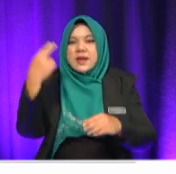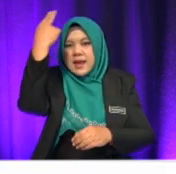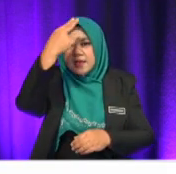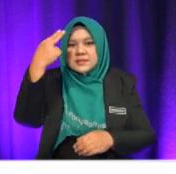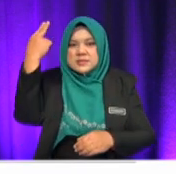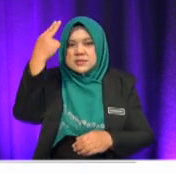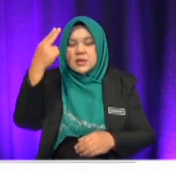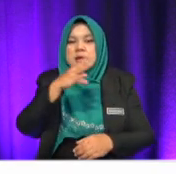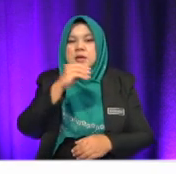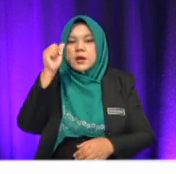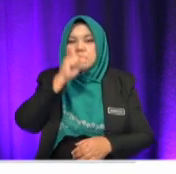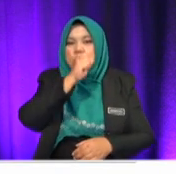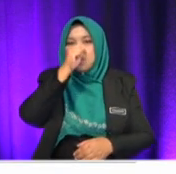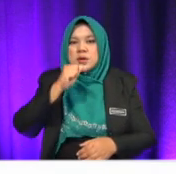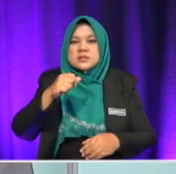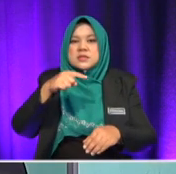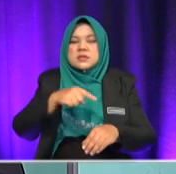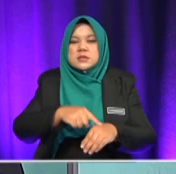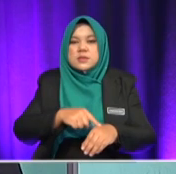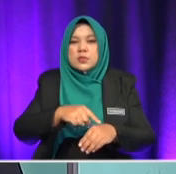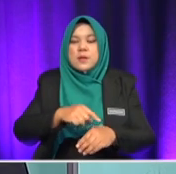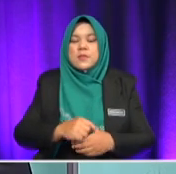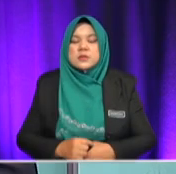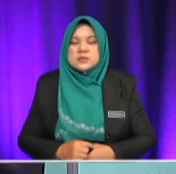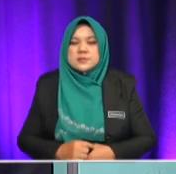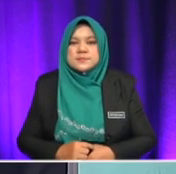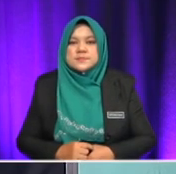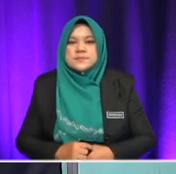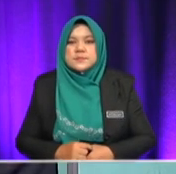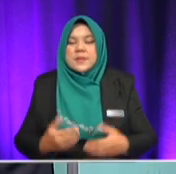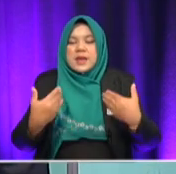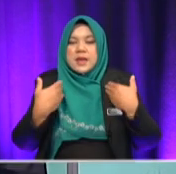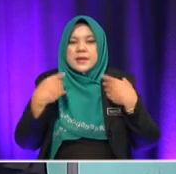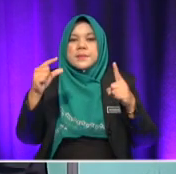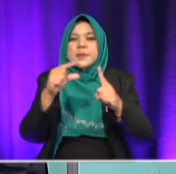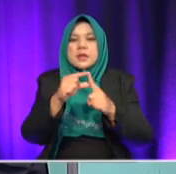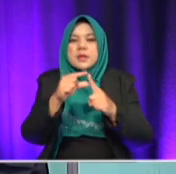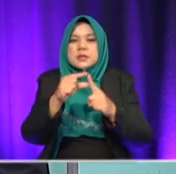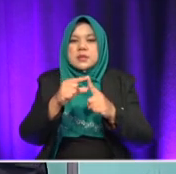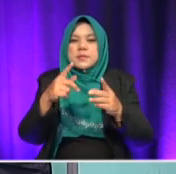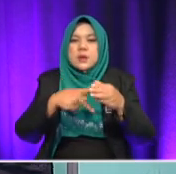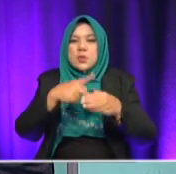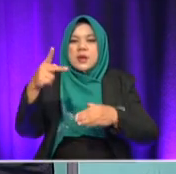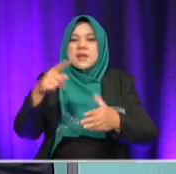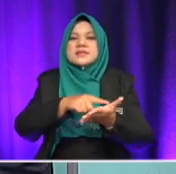berpuasa di bulan Ramadan jadi sini ada perkataan mengeluarkan zakat